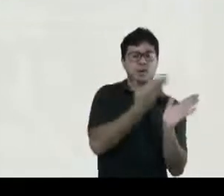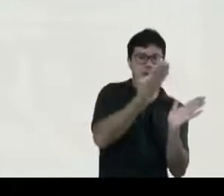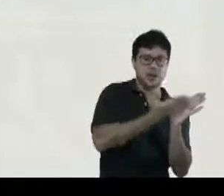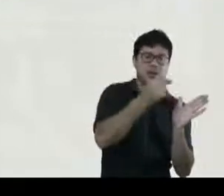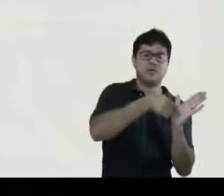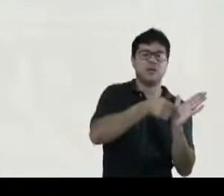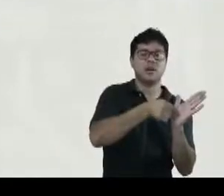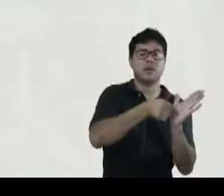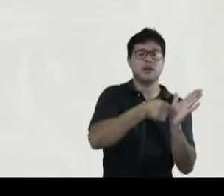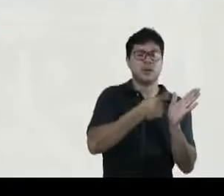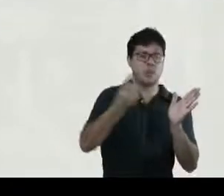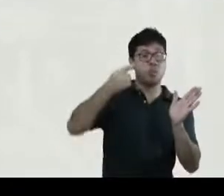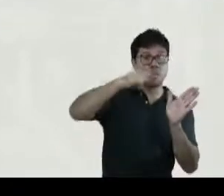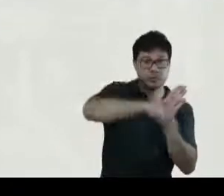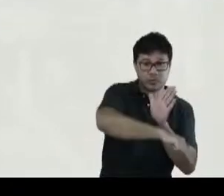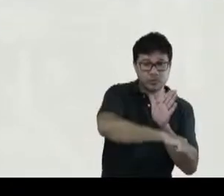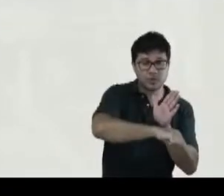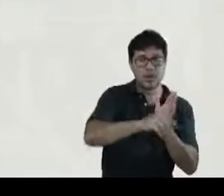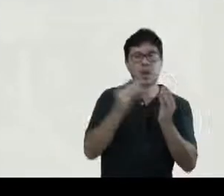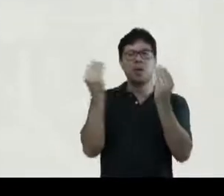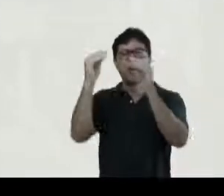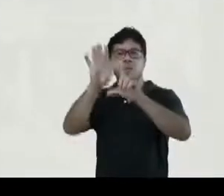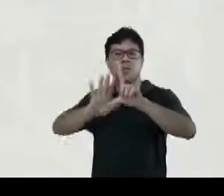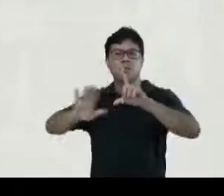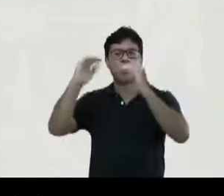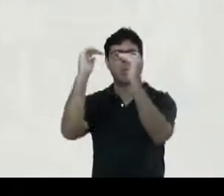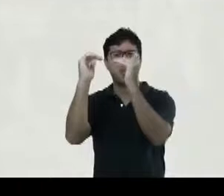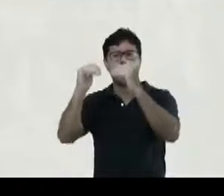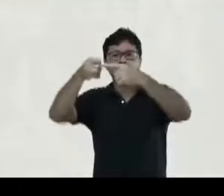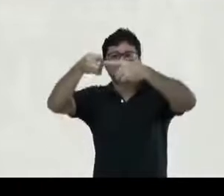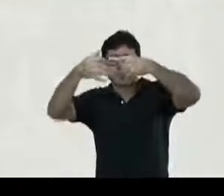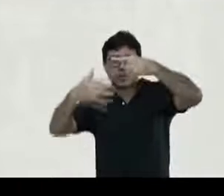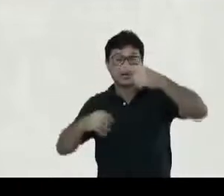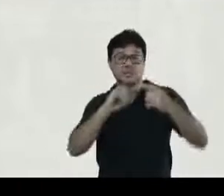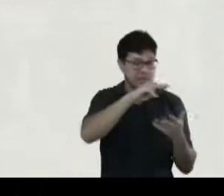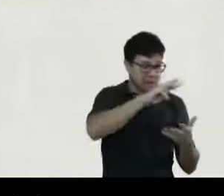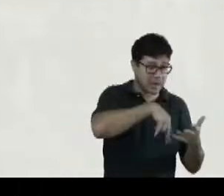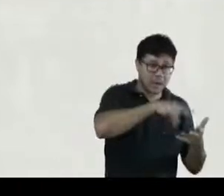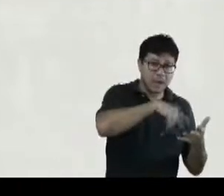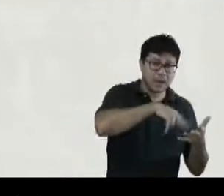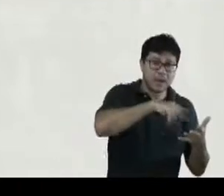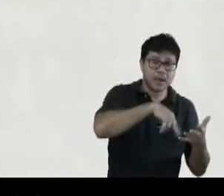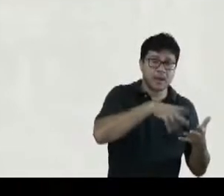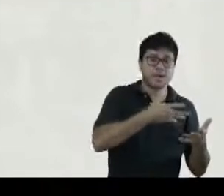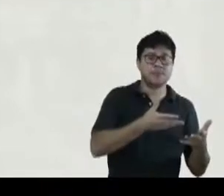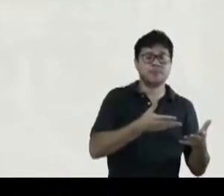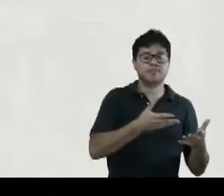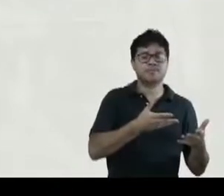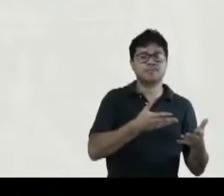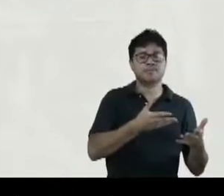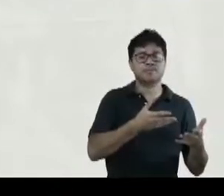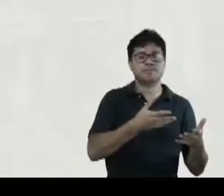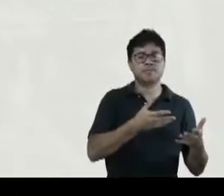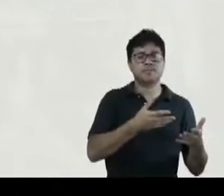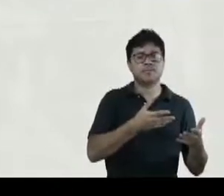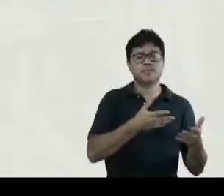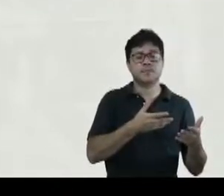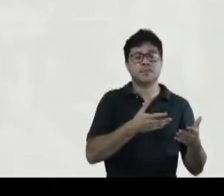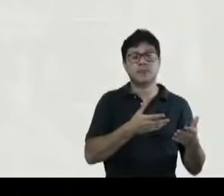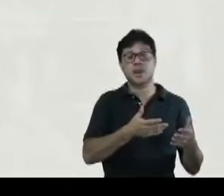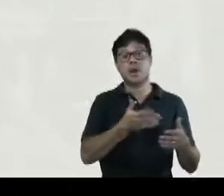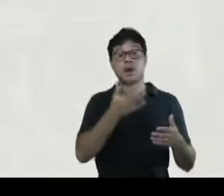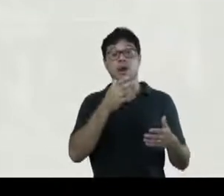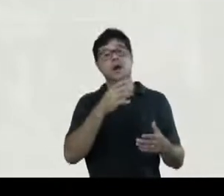oder durch Registerbildung gewonnen werden konnte. Nicht umsonst sind in dieser Datenwelt jetzt Fragestellungen in